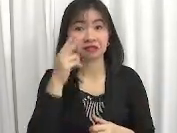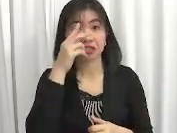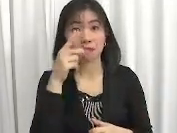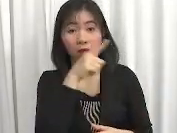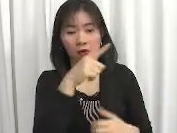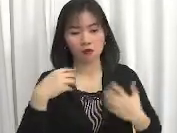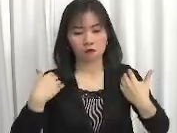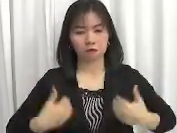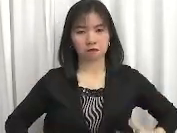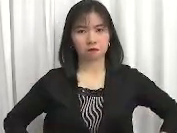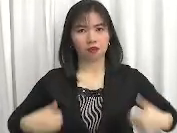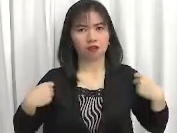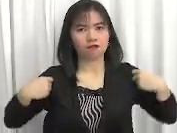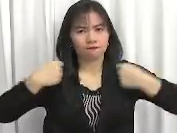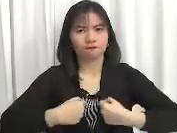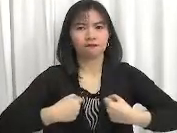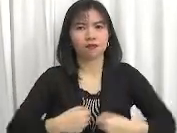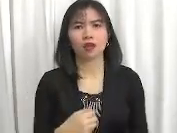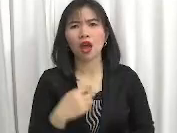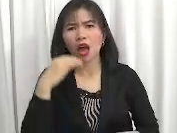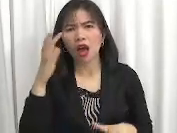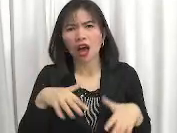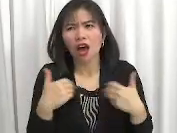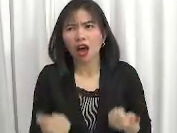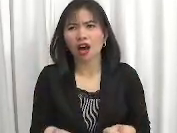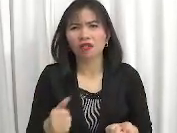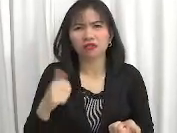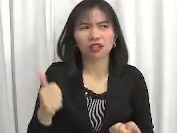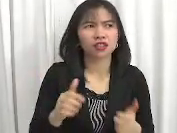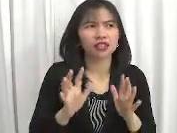naman magsasabi na yung isang vendor ay